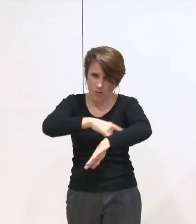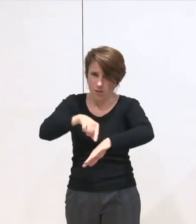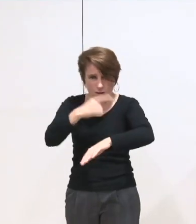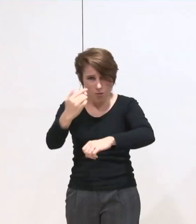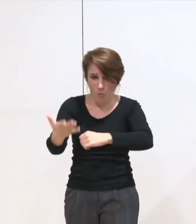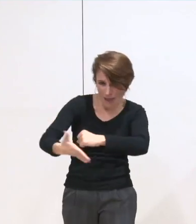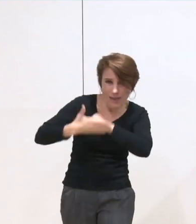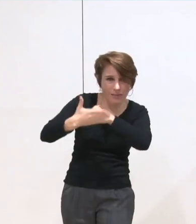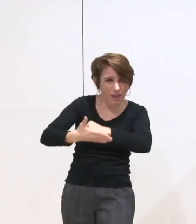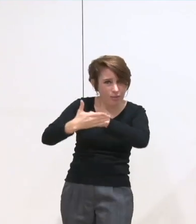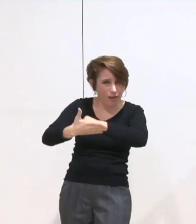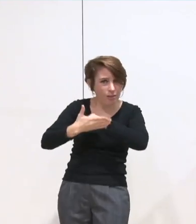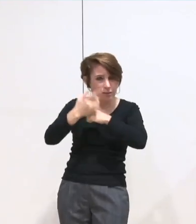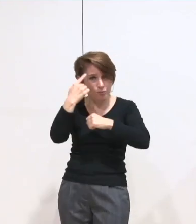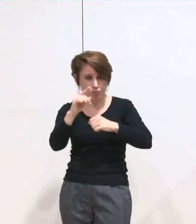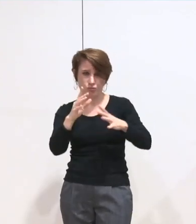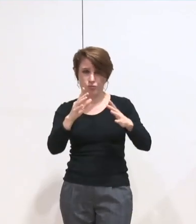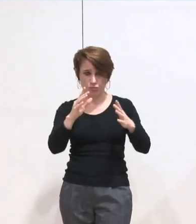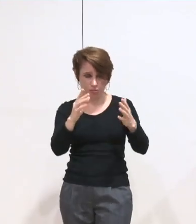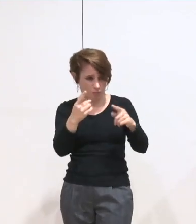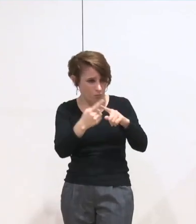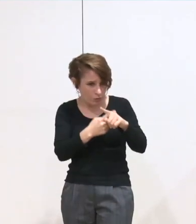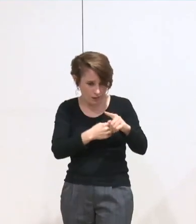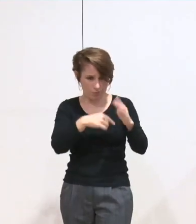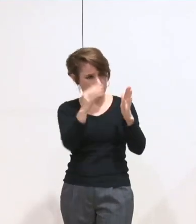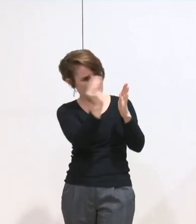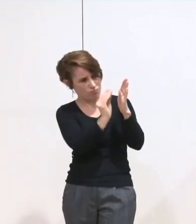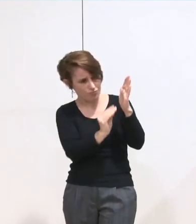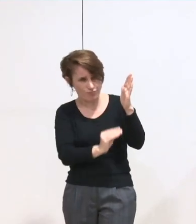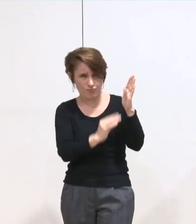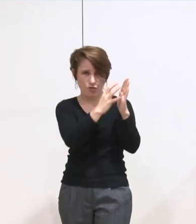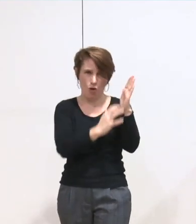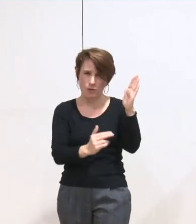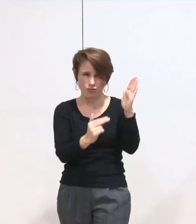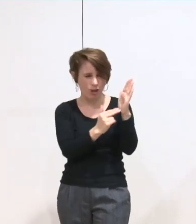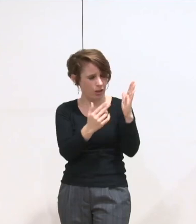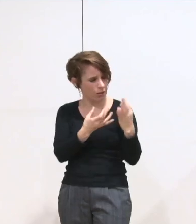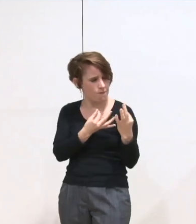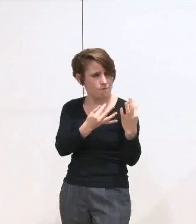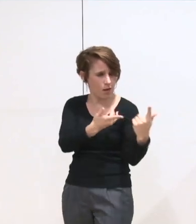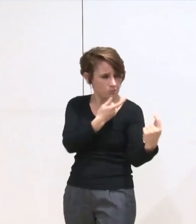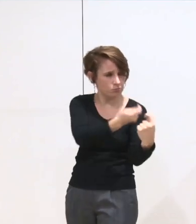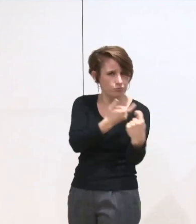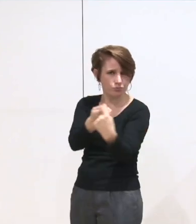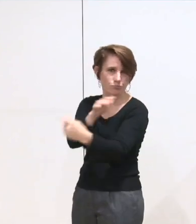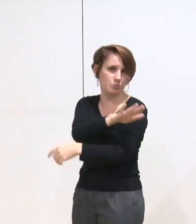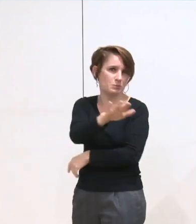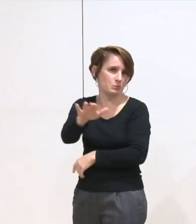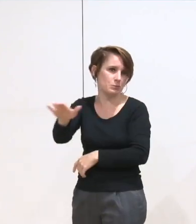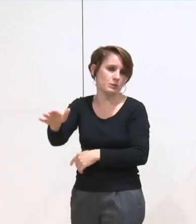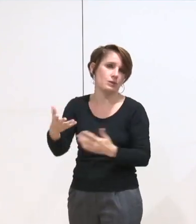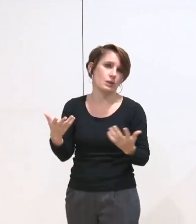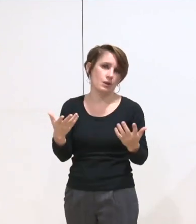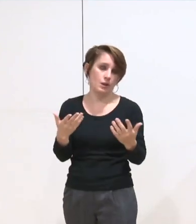à faire en sorte qu'on puisse, dans cette charte de relogement, faire une dentelle très fine et fixer des règles